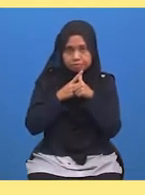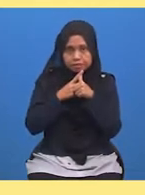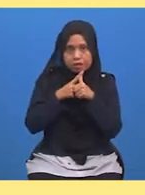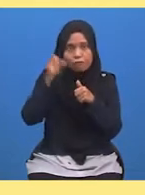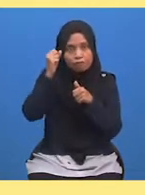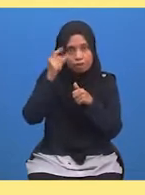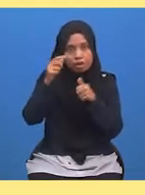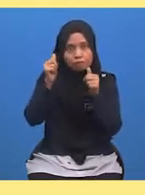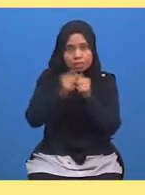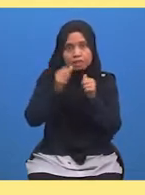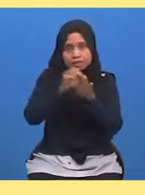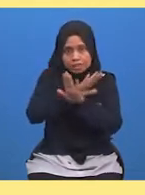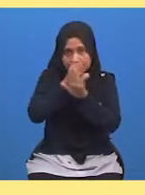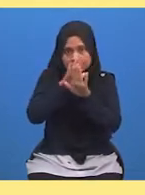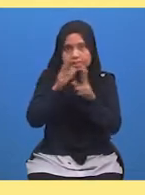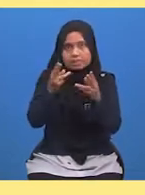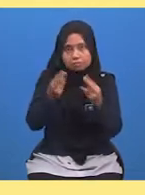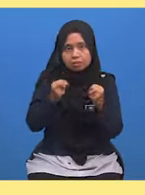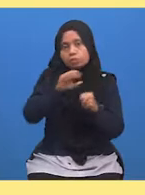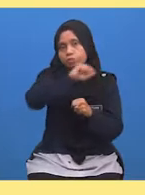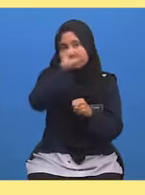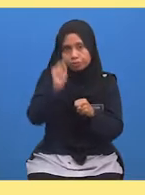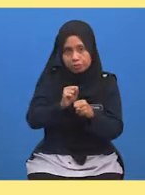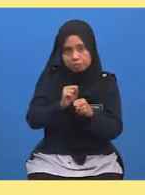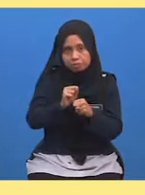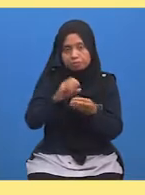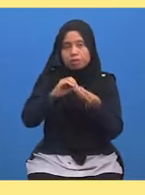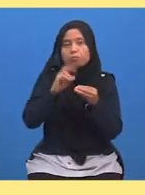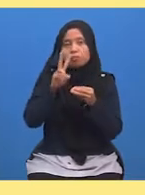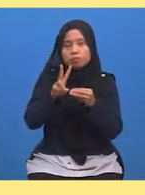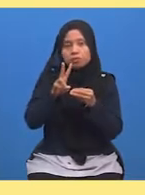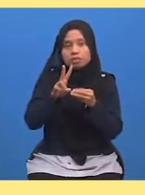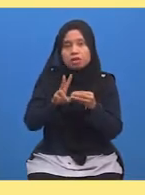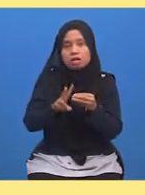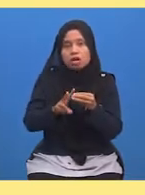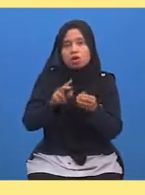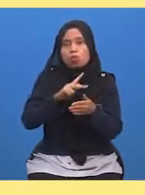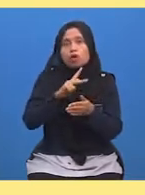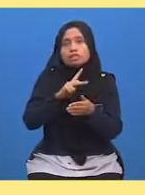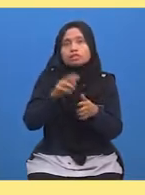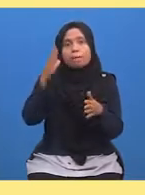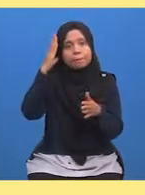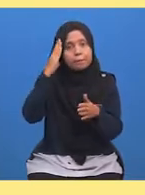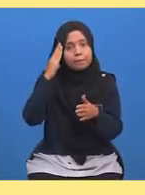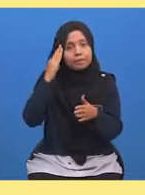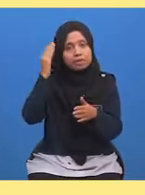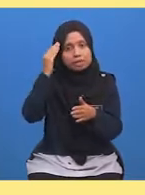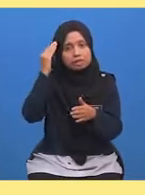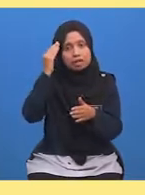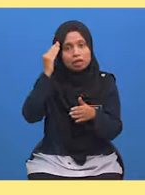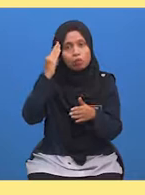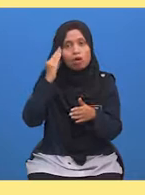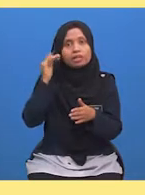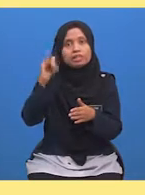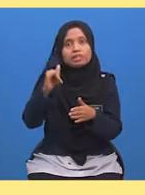memahami dengan jelas kehendak soalan. Kedua, menguasai pengetahuan yang ditanya dalam